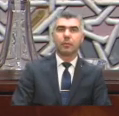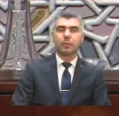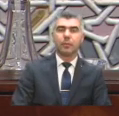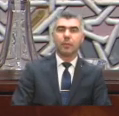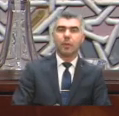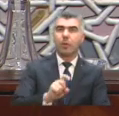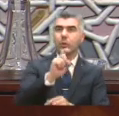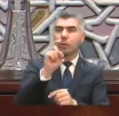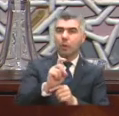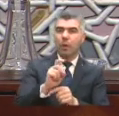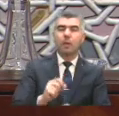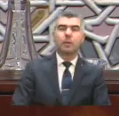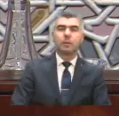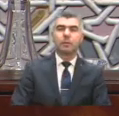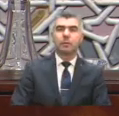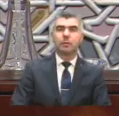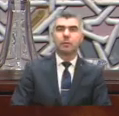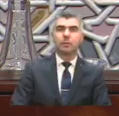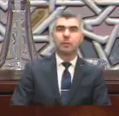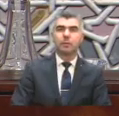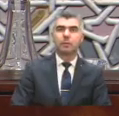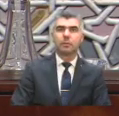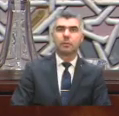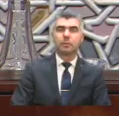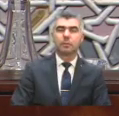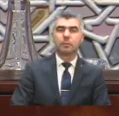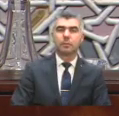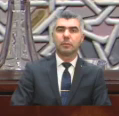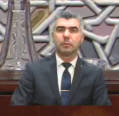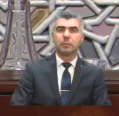للسؤال الموالي. سؤال،